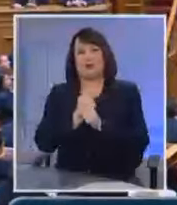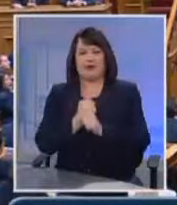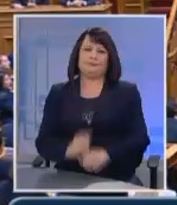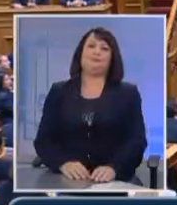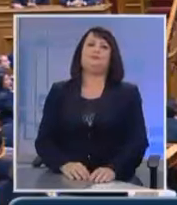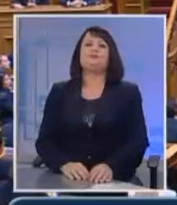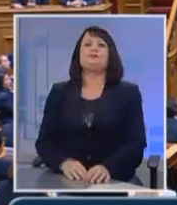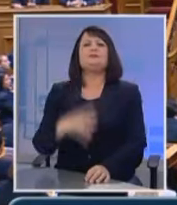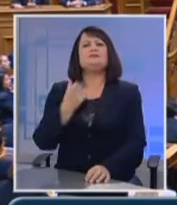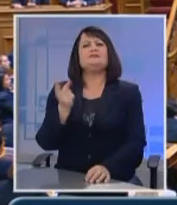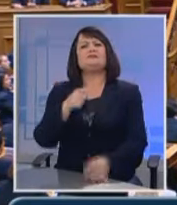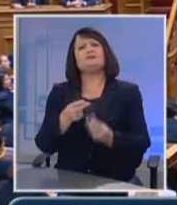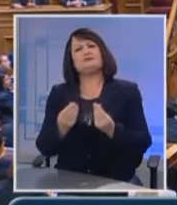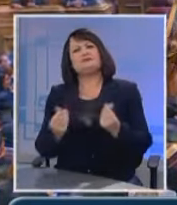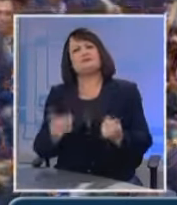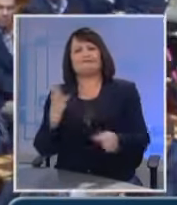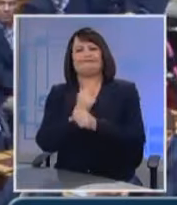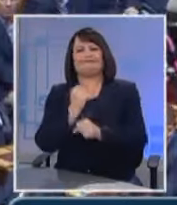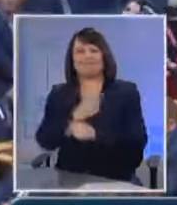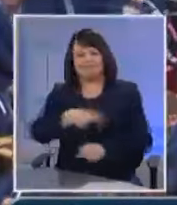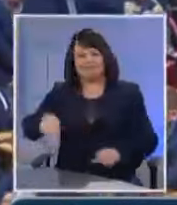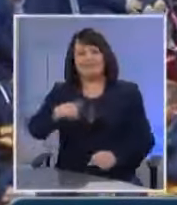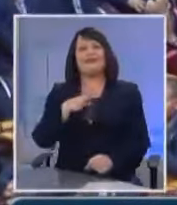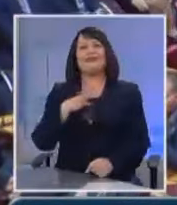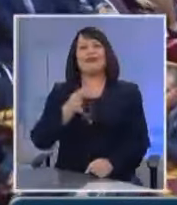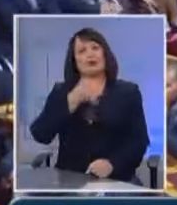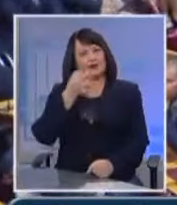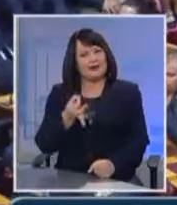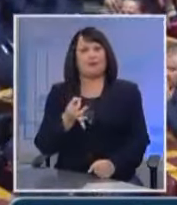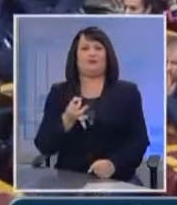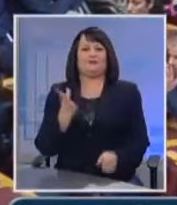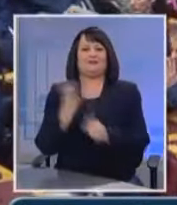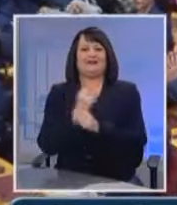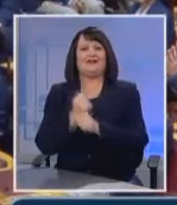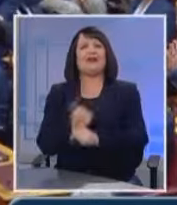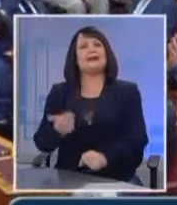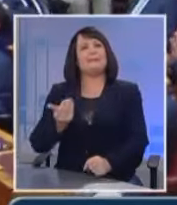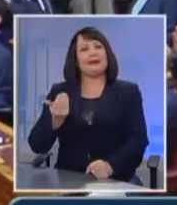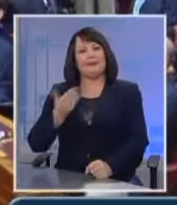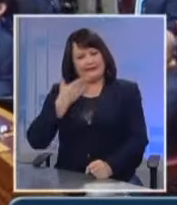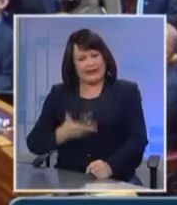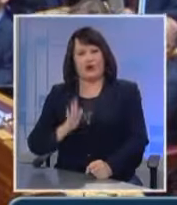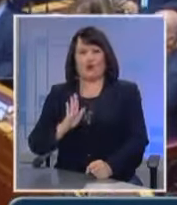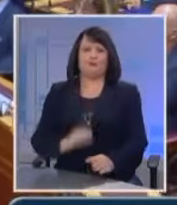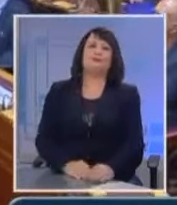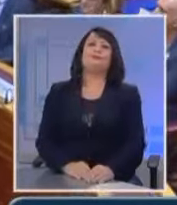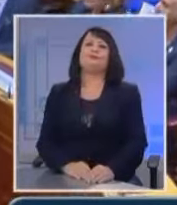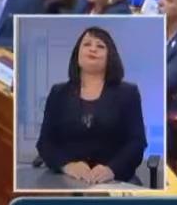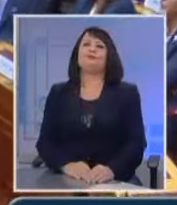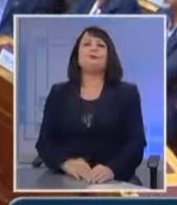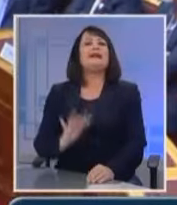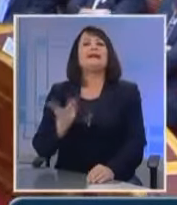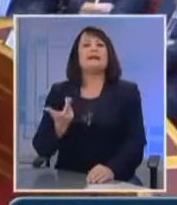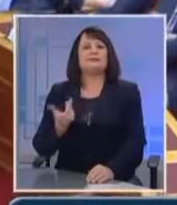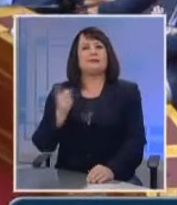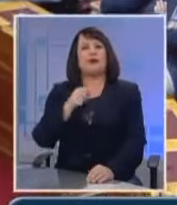Υπάρχει όμως και μία άλλη διάσταση των επιτυχιών σας, την οποία θα ήθελα να υπογραμμίσω πριν τελειώσω. Η διάσταση